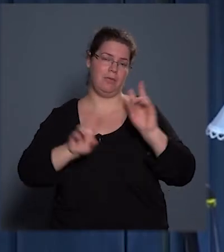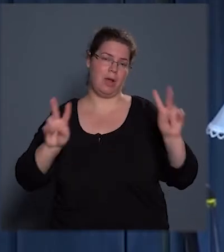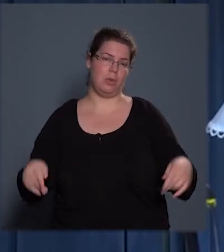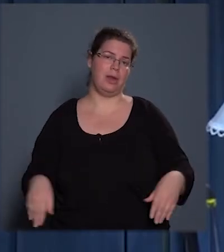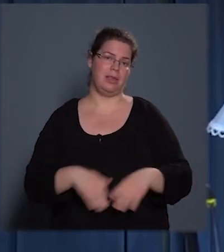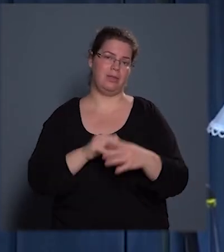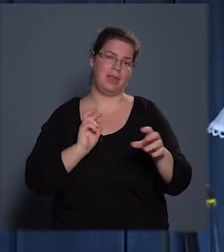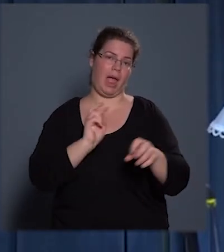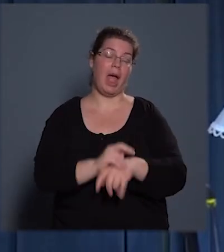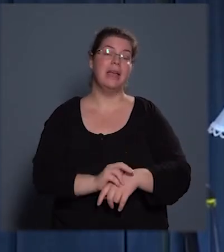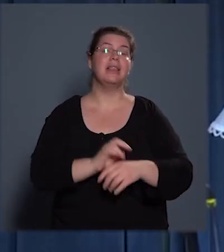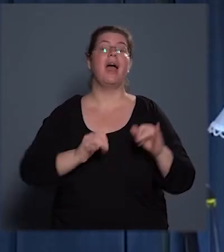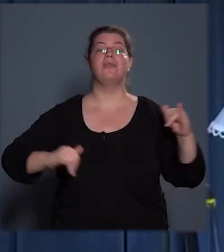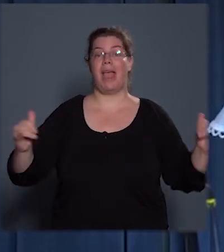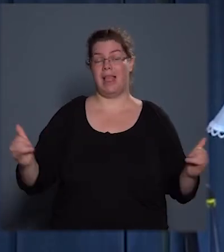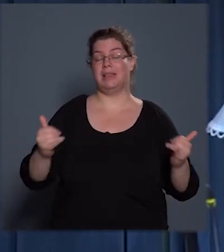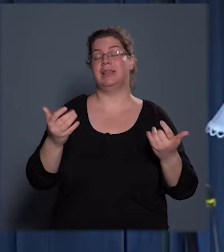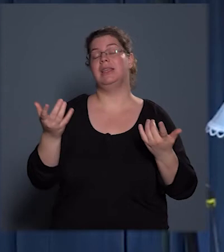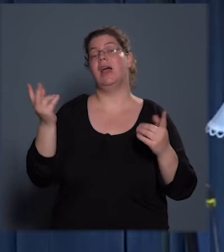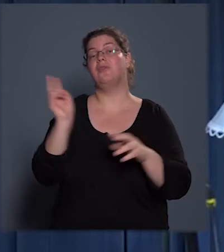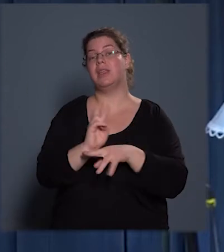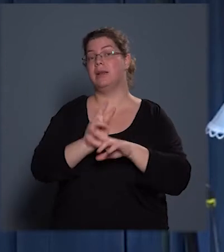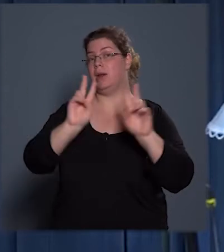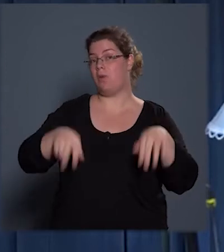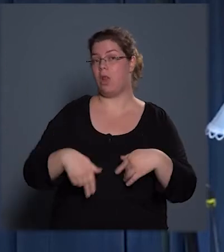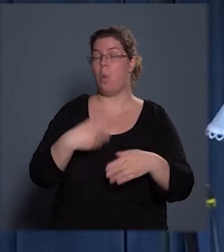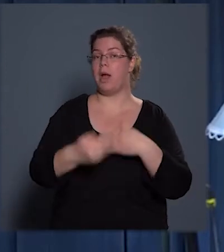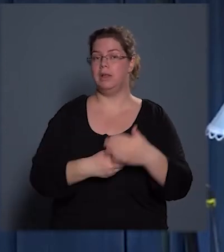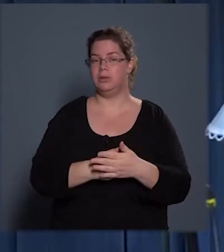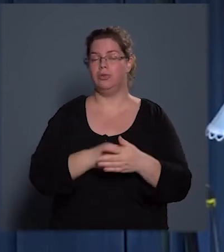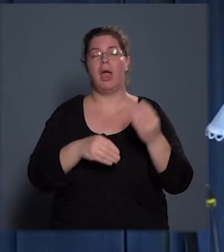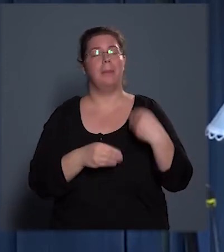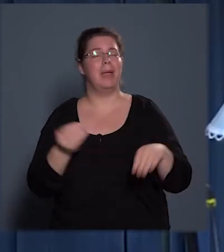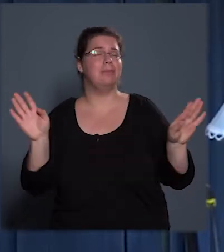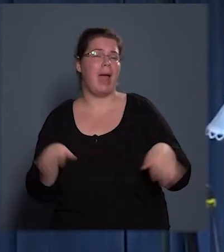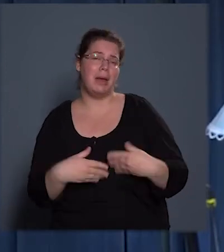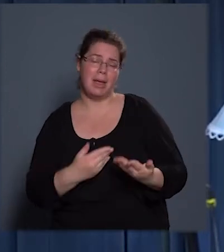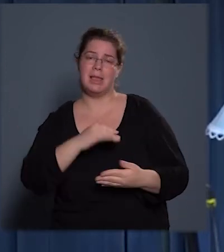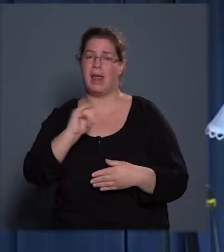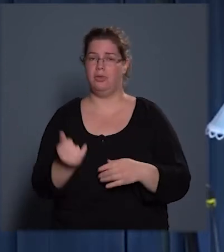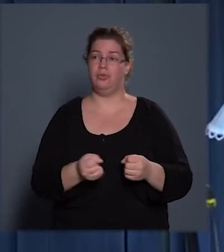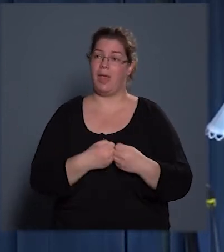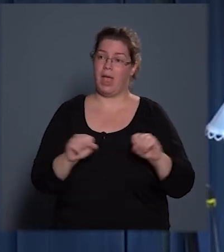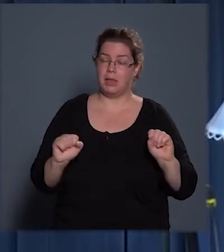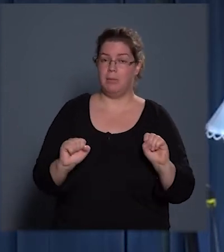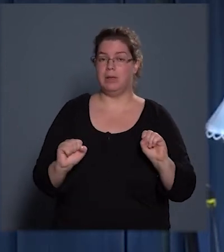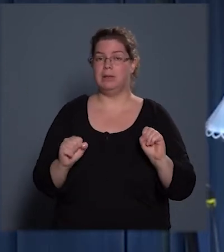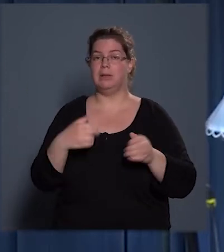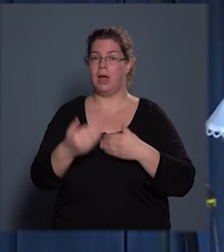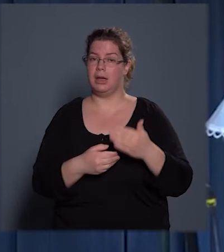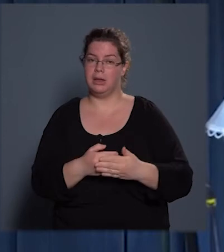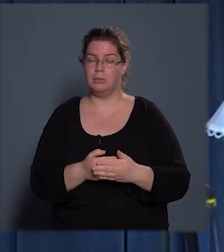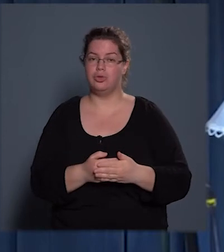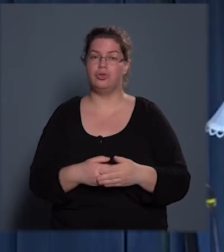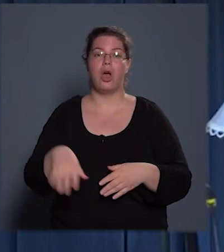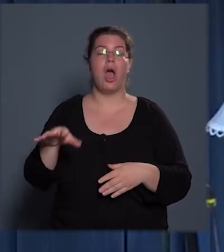részvételhez. Fejleszti a fegyelemre való hajlandóságot, mert bármennyire is felszabadít, a ritmus,